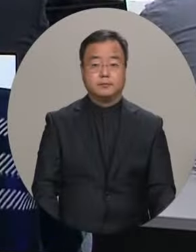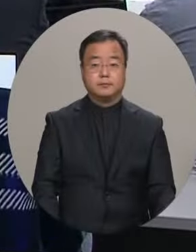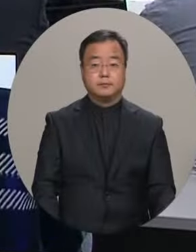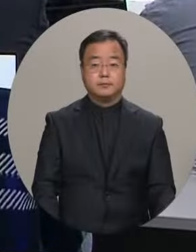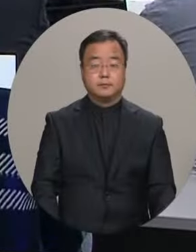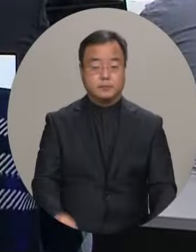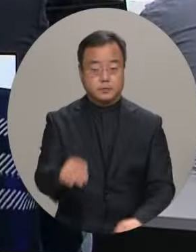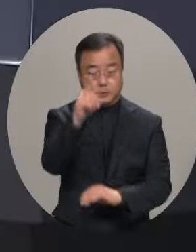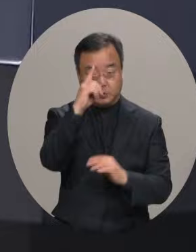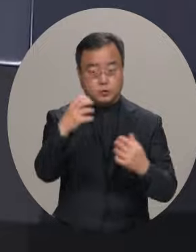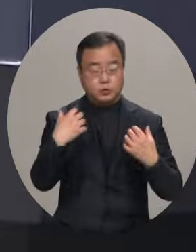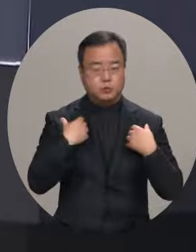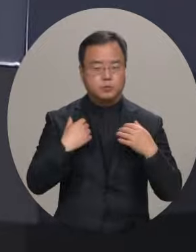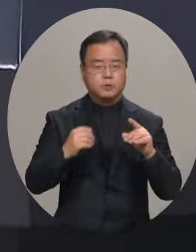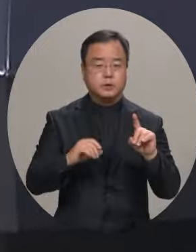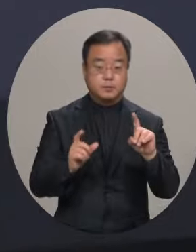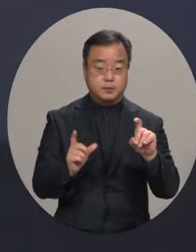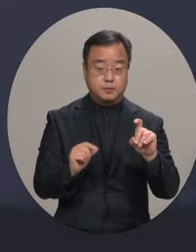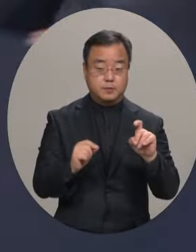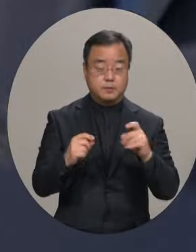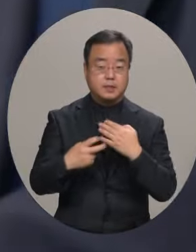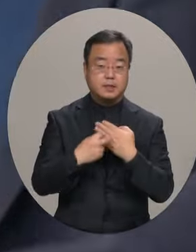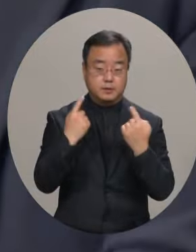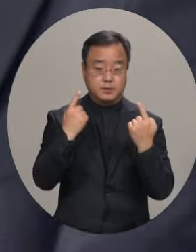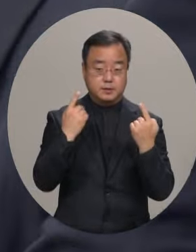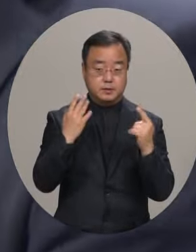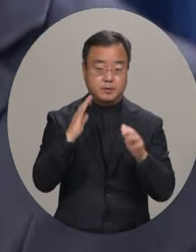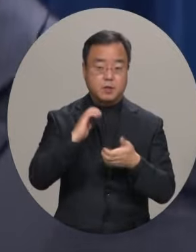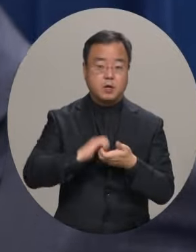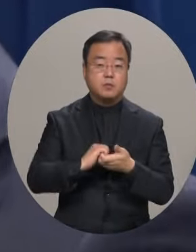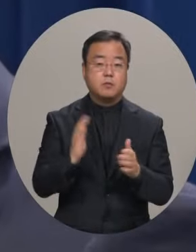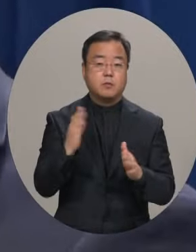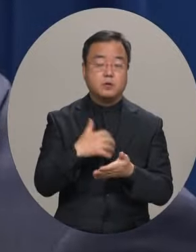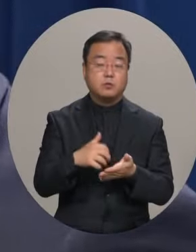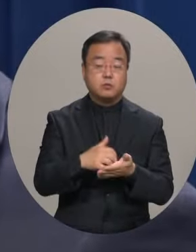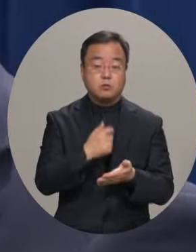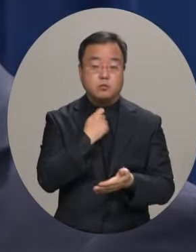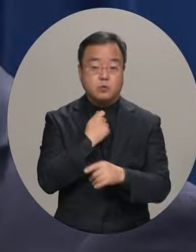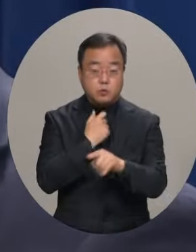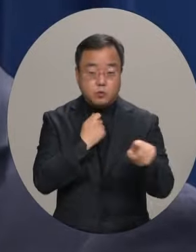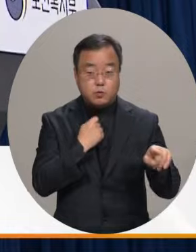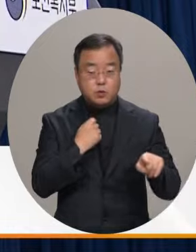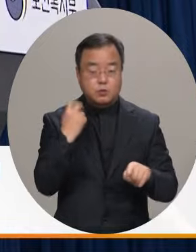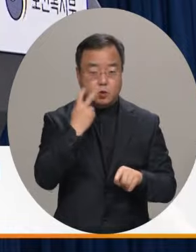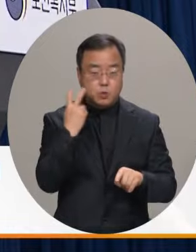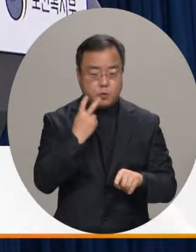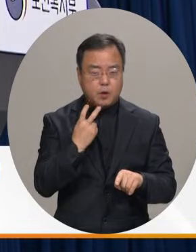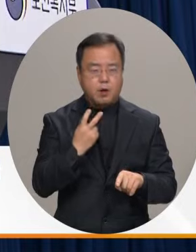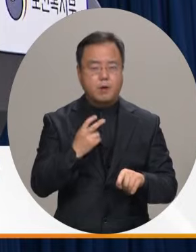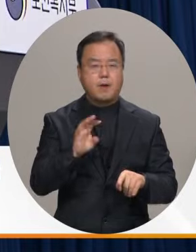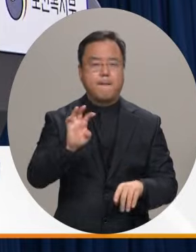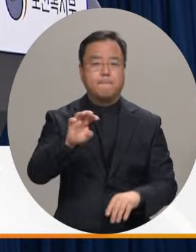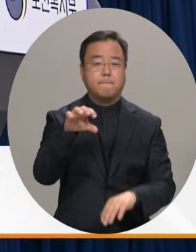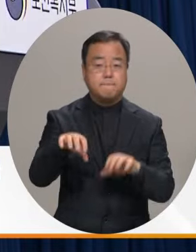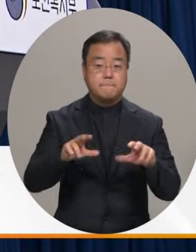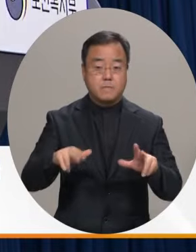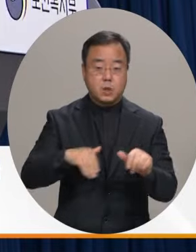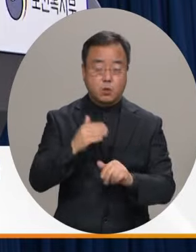정부는 지난달 의대 정원 수요 조사 결과를 발표했습니다 의대 마흔 곳이 지금의 환경에서도